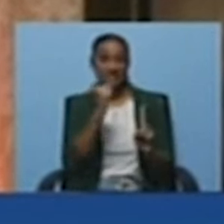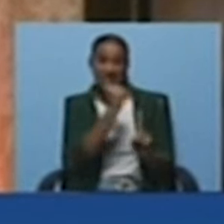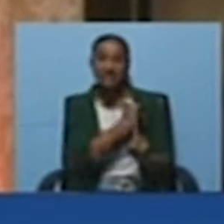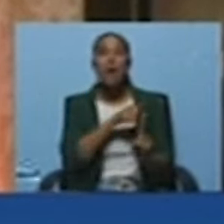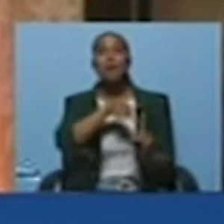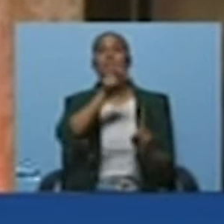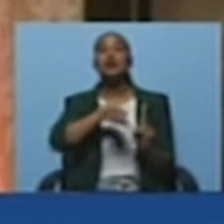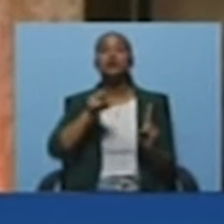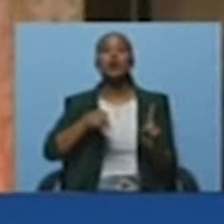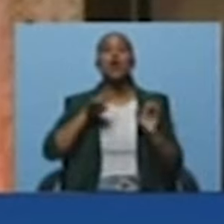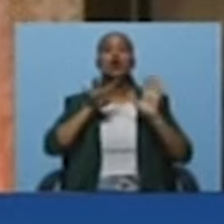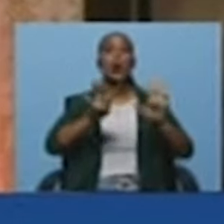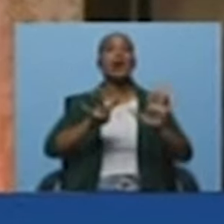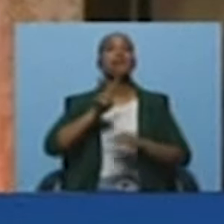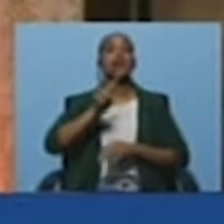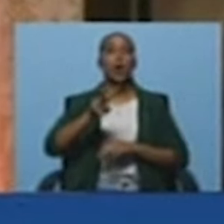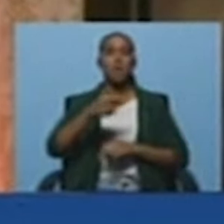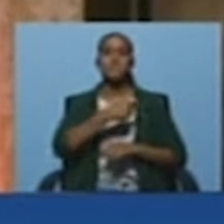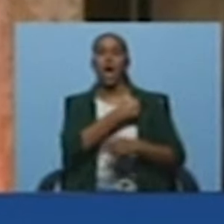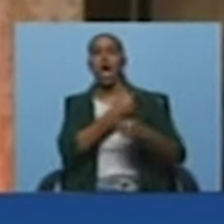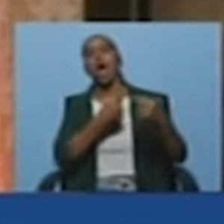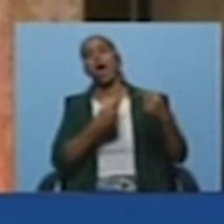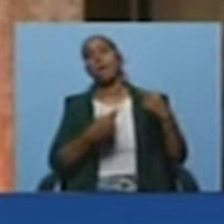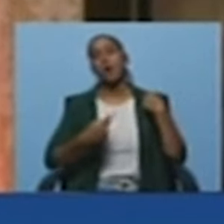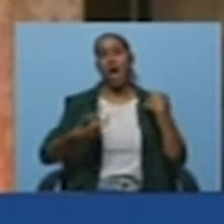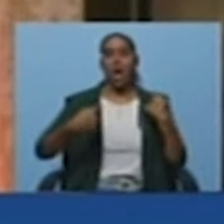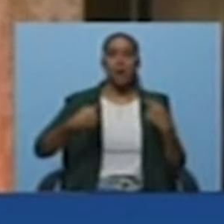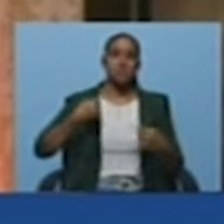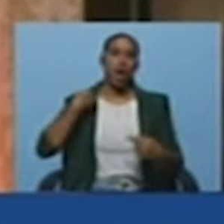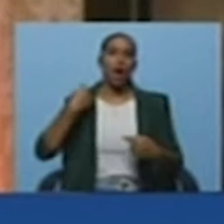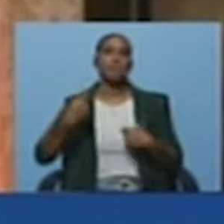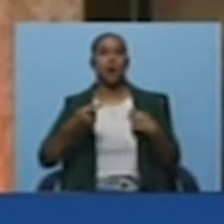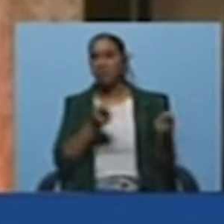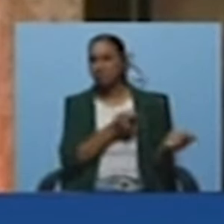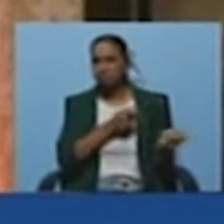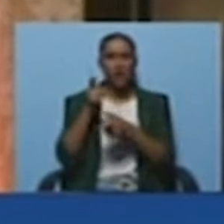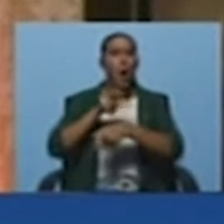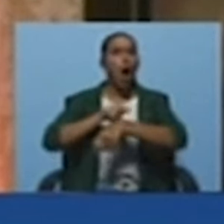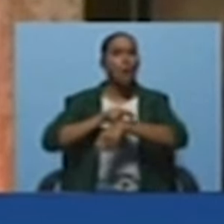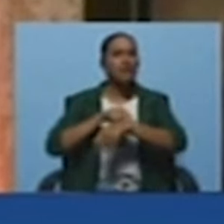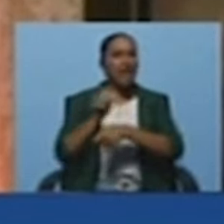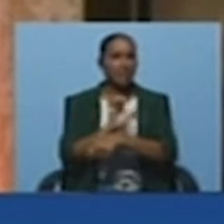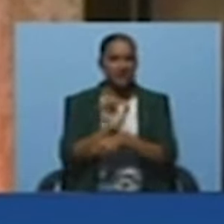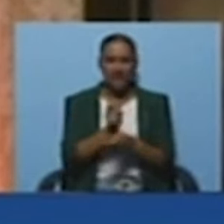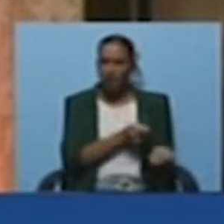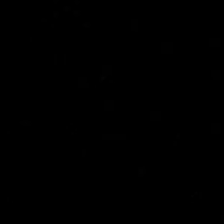Venezuela après discussion qui était gagnée sous réélection président Nicolas Maduro d'après procureur général Tarek